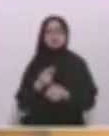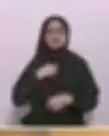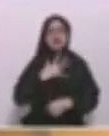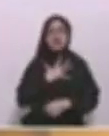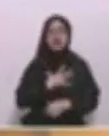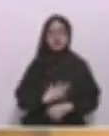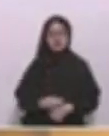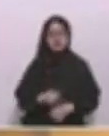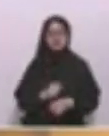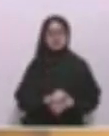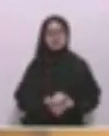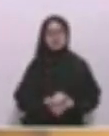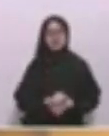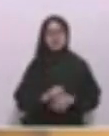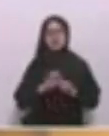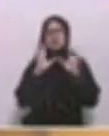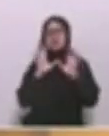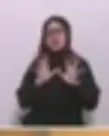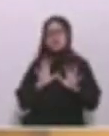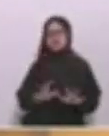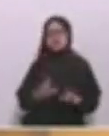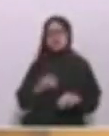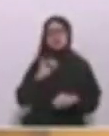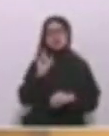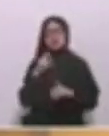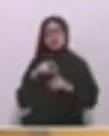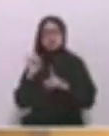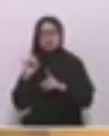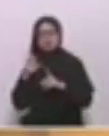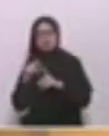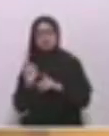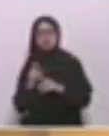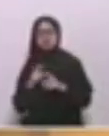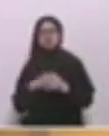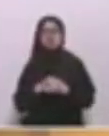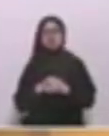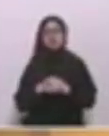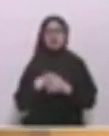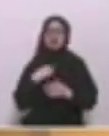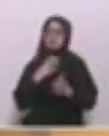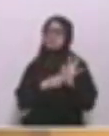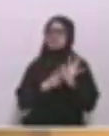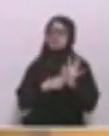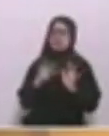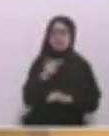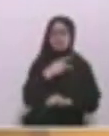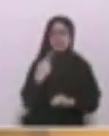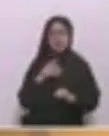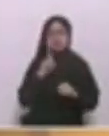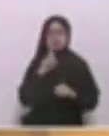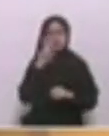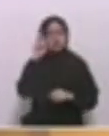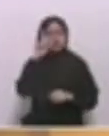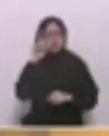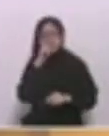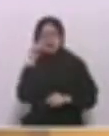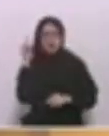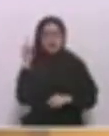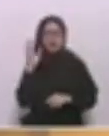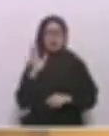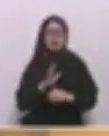sendiri ya bahwa banyaknya iup-iup yang tanggal mundur tentu ini menjadi masalah bagi kita ya itu ratusan hari ini kita bisa